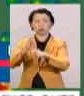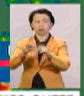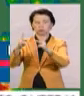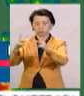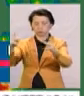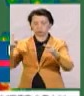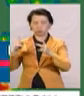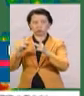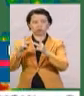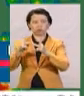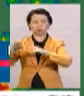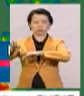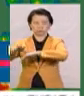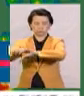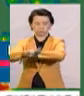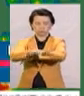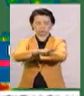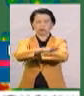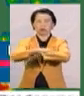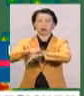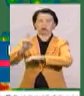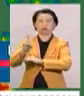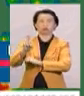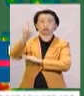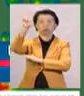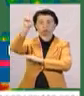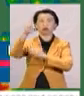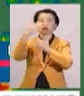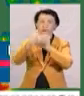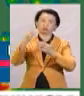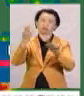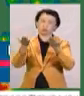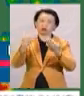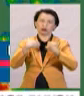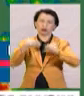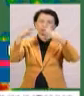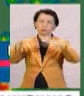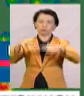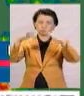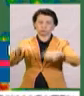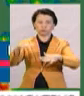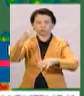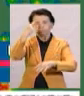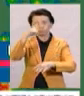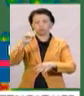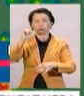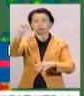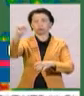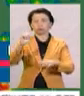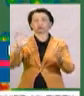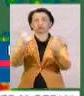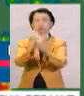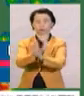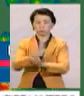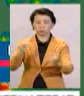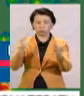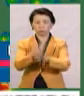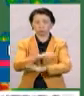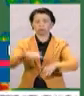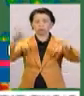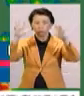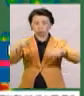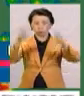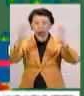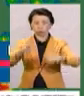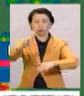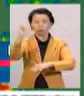kawasan perairan negeri-negeri di utara semenanjung Malaysia. Manakala untuk negeri Sabah dan Sarawak pula, hujan lebat dan